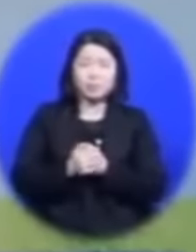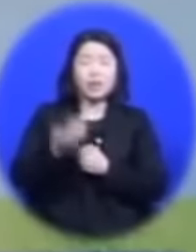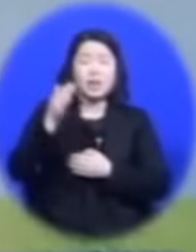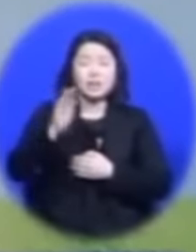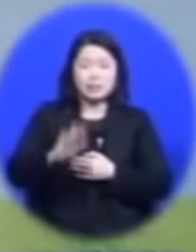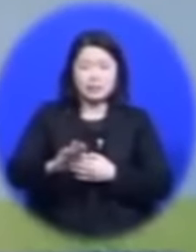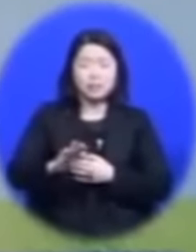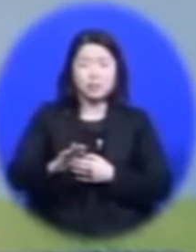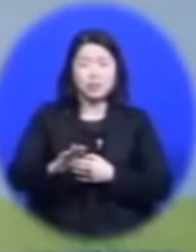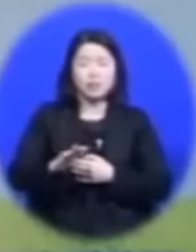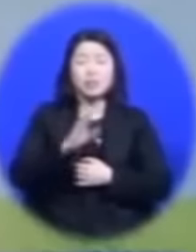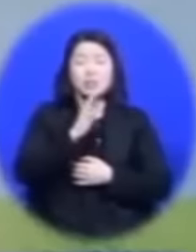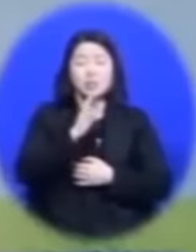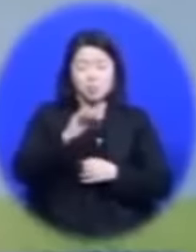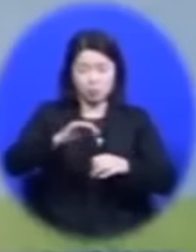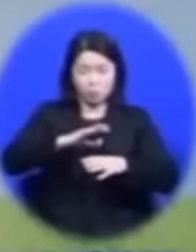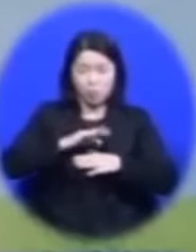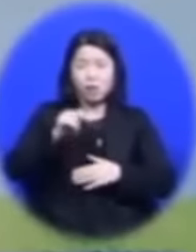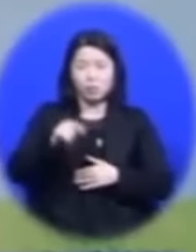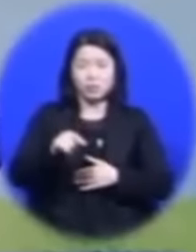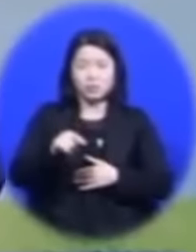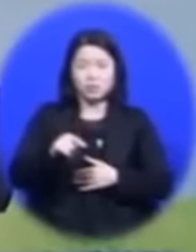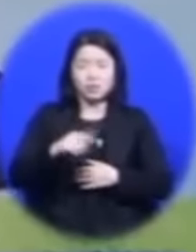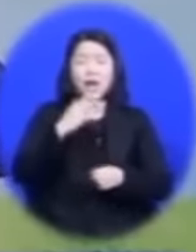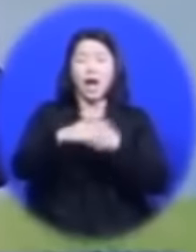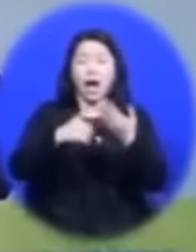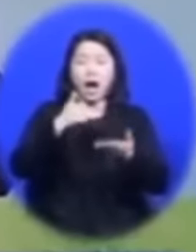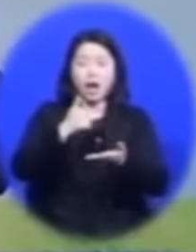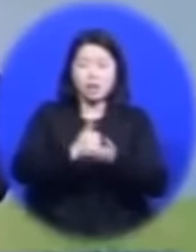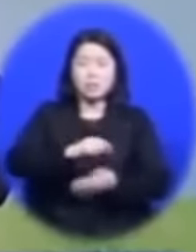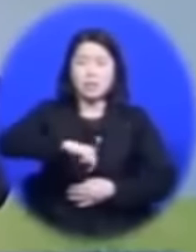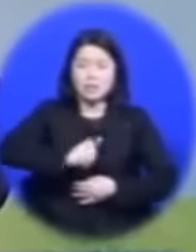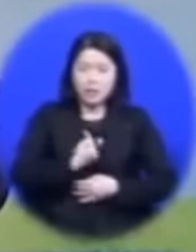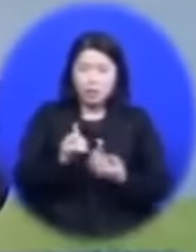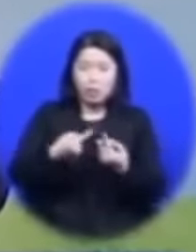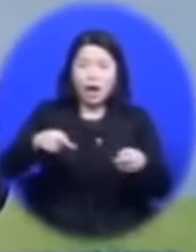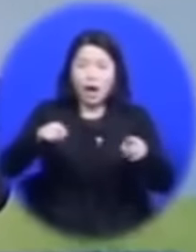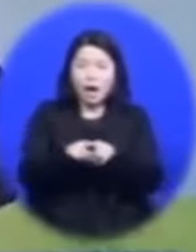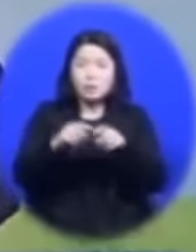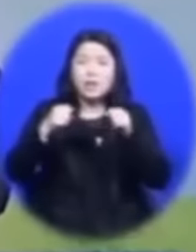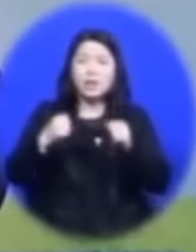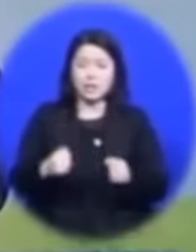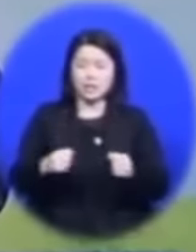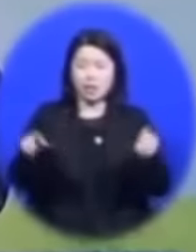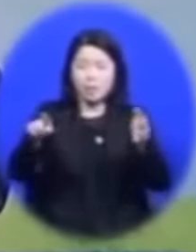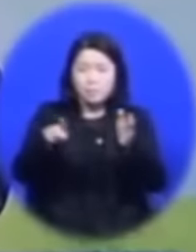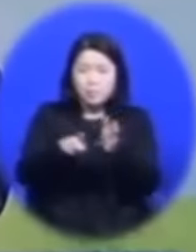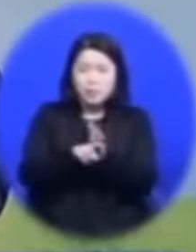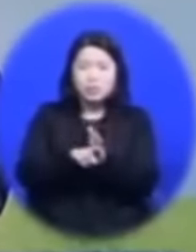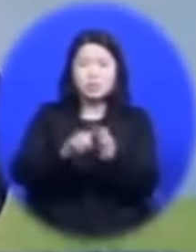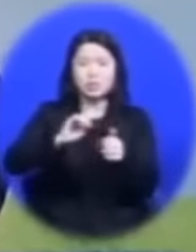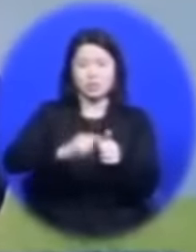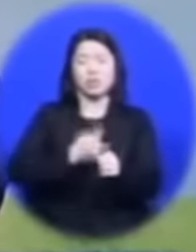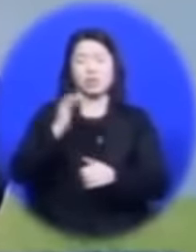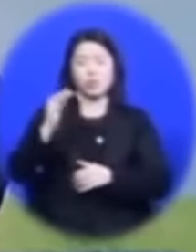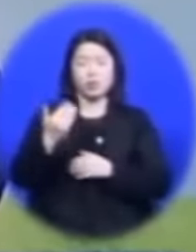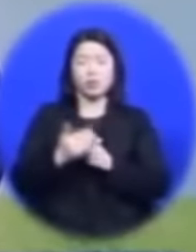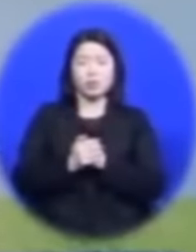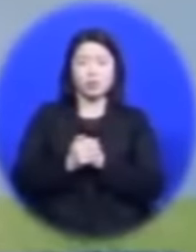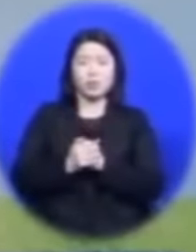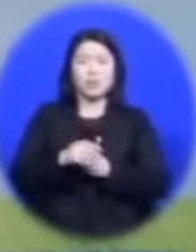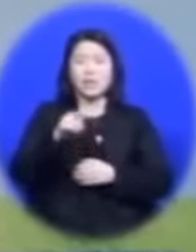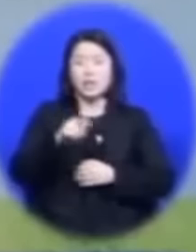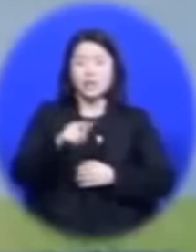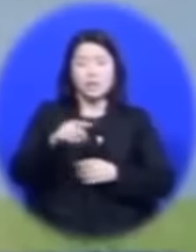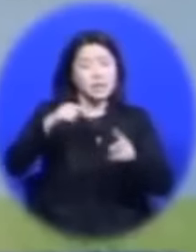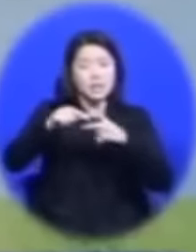그런데 참 놀라운 것은 하나님이 자기와 같이 계시다고 믿어지는 거예요.